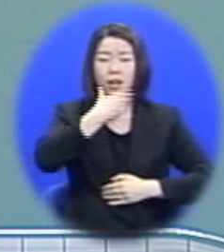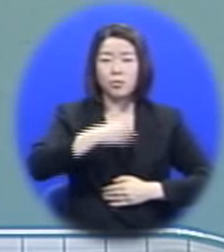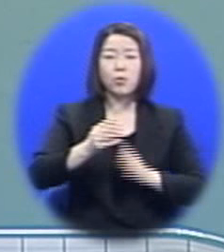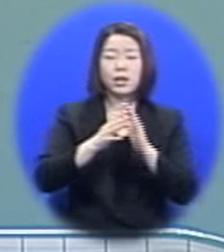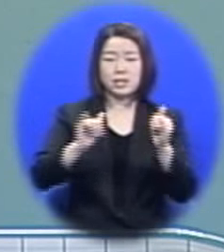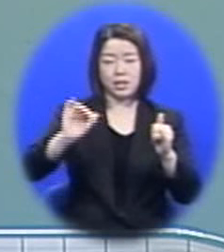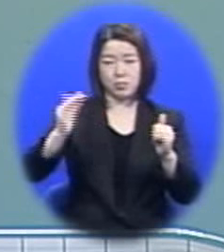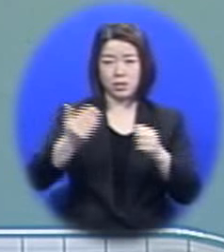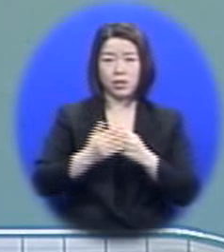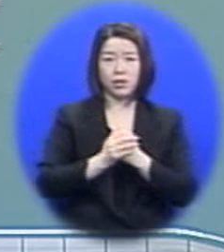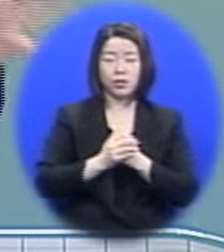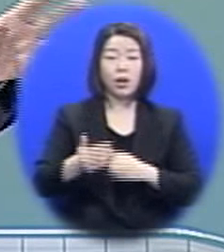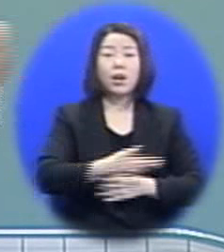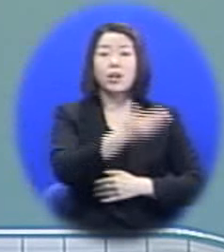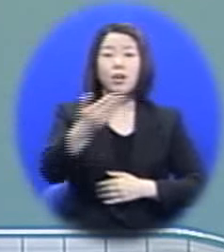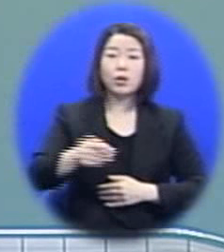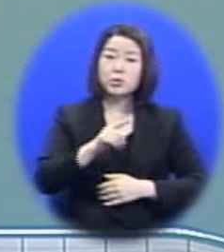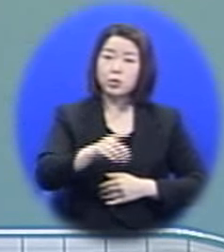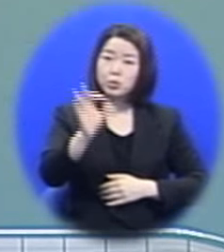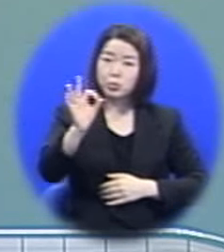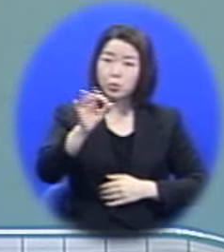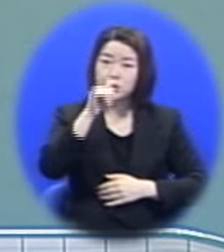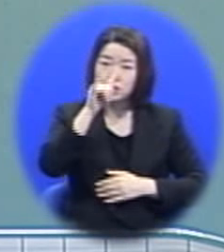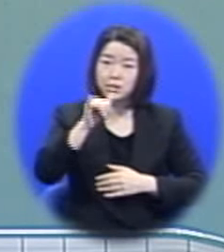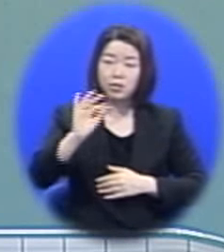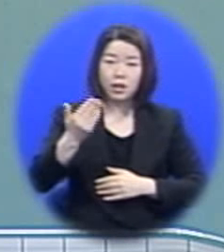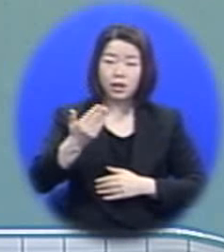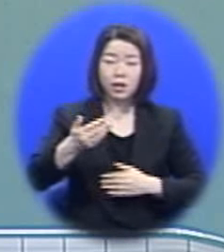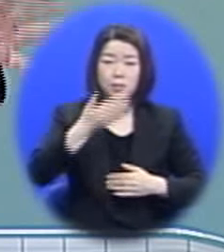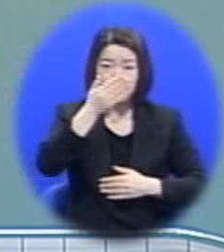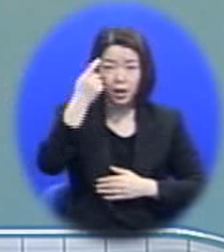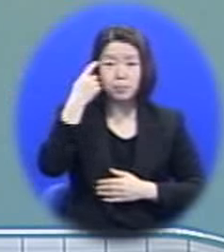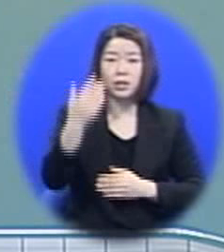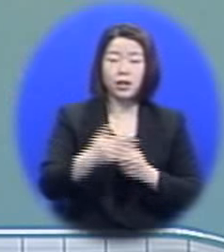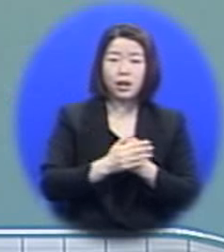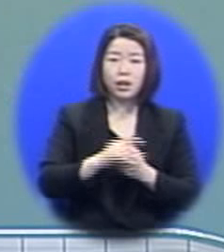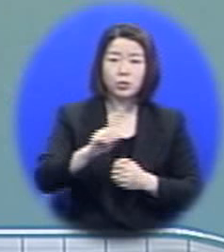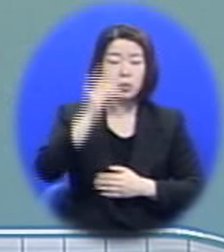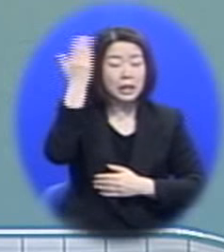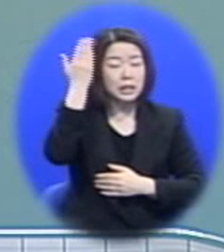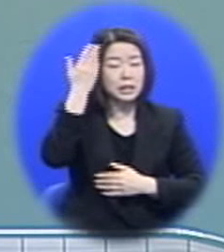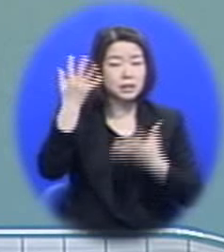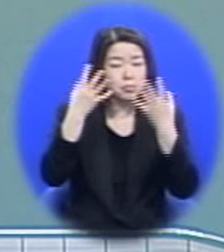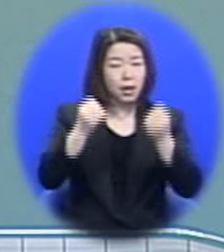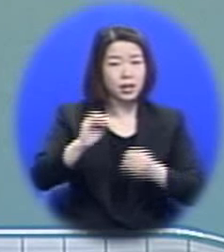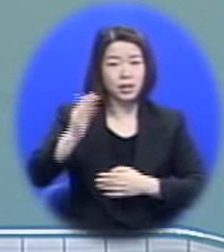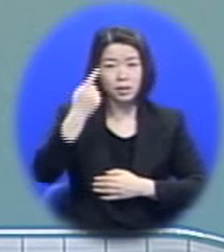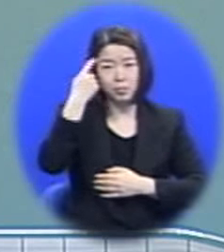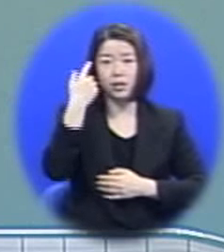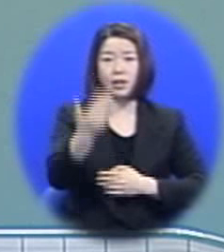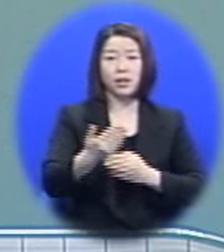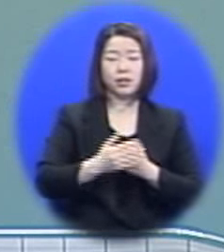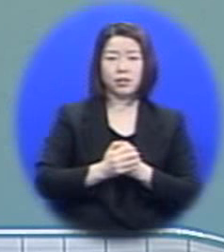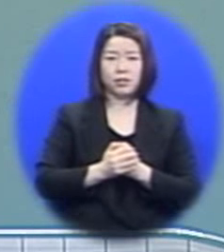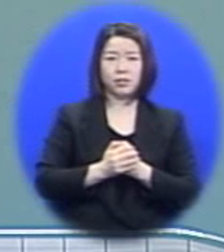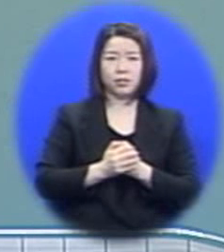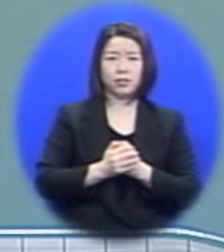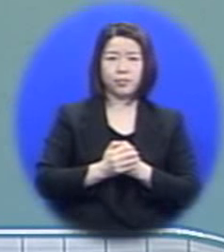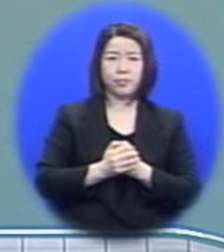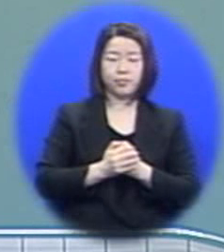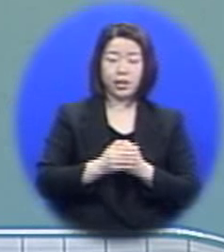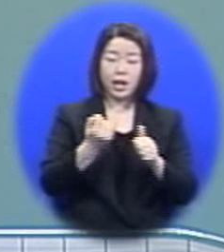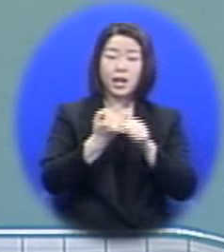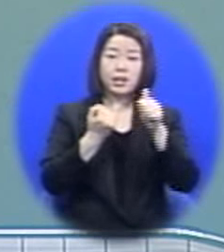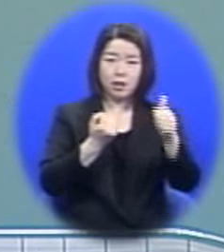거예요. 여러분, 이것이 돈이 있어야 하는 겁니까? 또는 무슨 하기가 있어야 하는 겁니까?